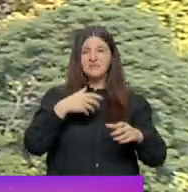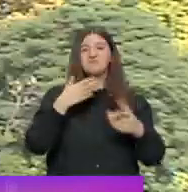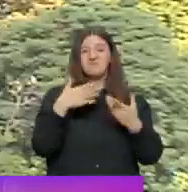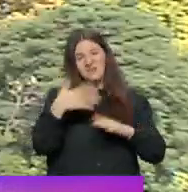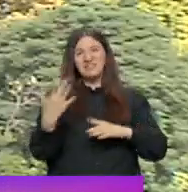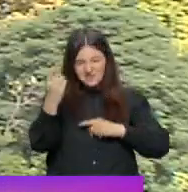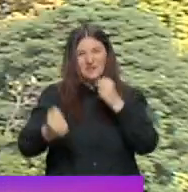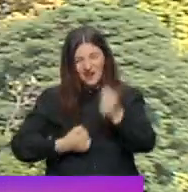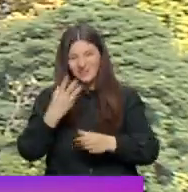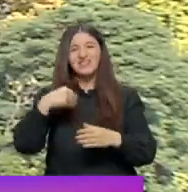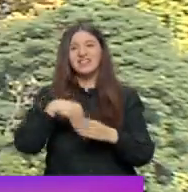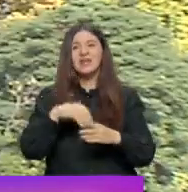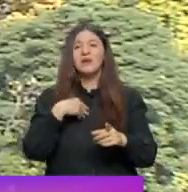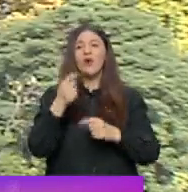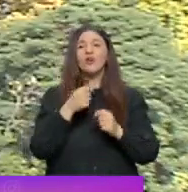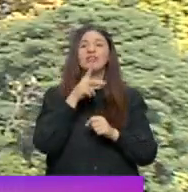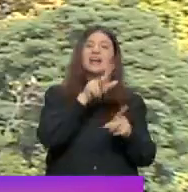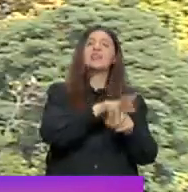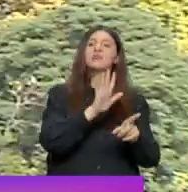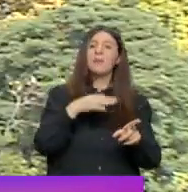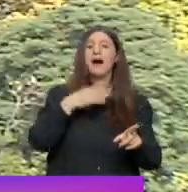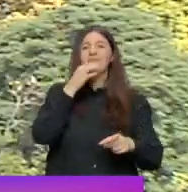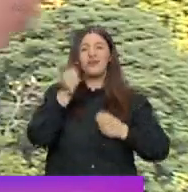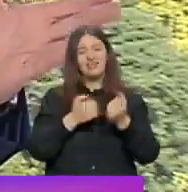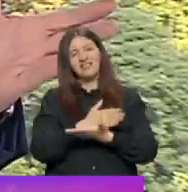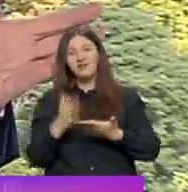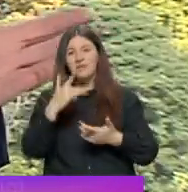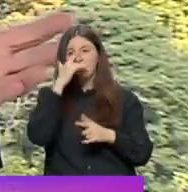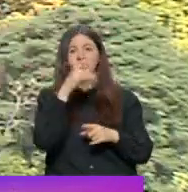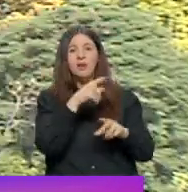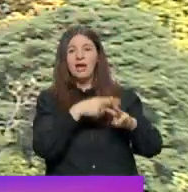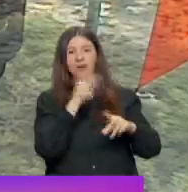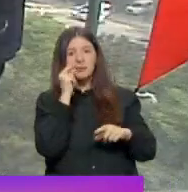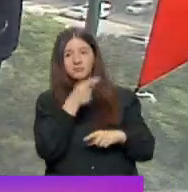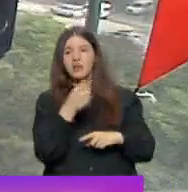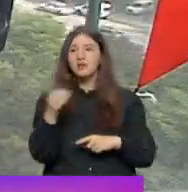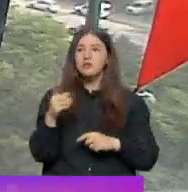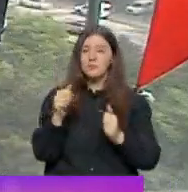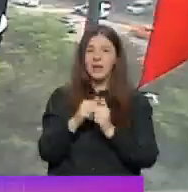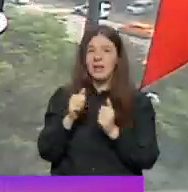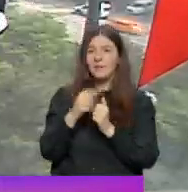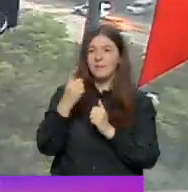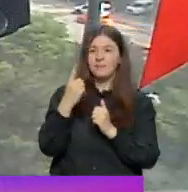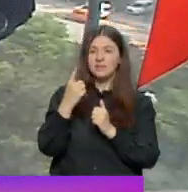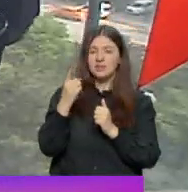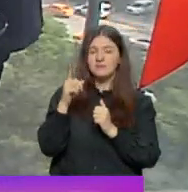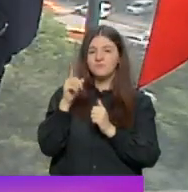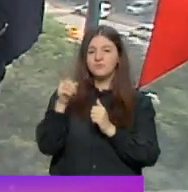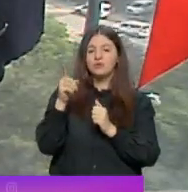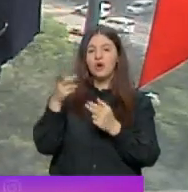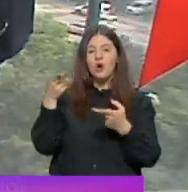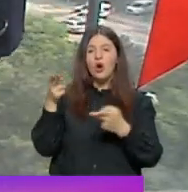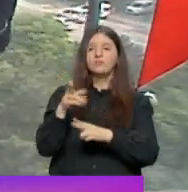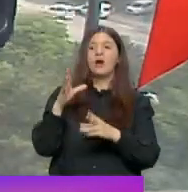bir maratonumuz olduğu için ben o koşuda olamayacağım ama haber koşusunda olacağım. Belki ben bilmiyorum Erkan Bey. Bu vesileyle Srebrenica katliamında